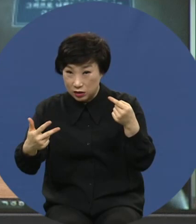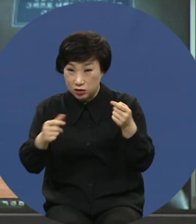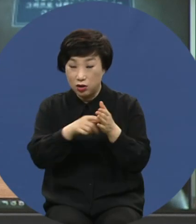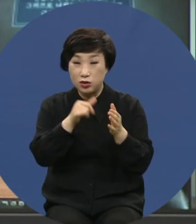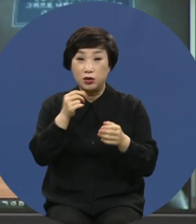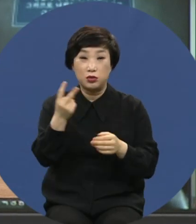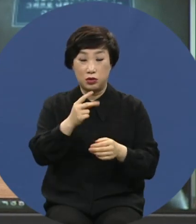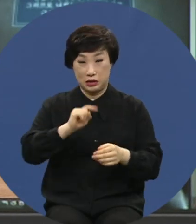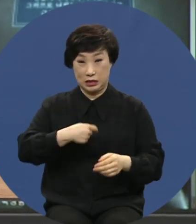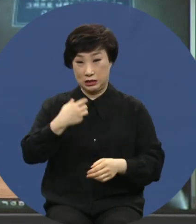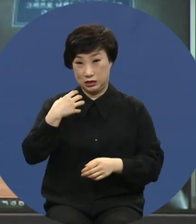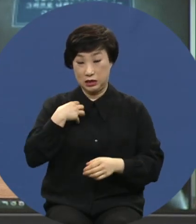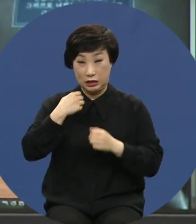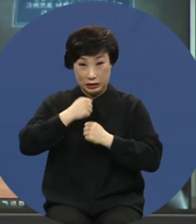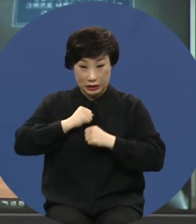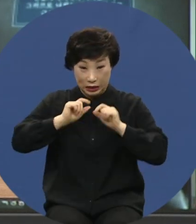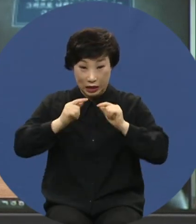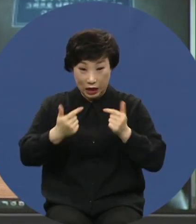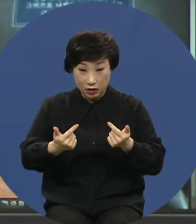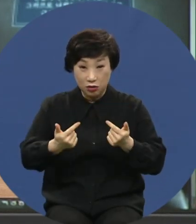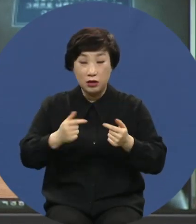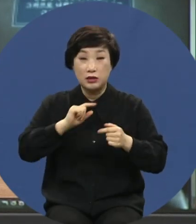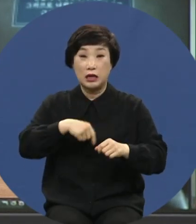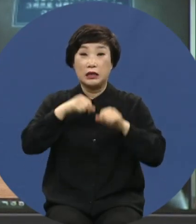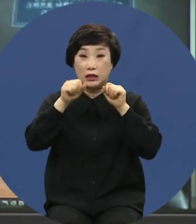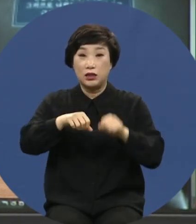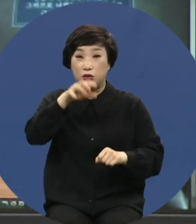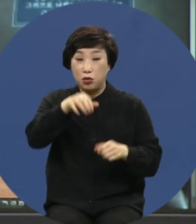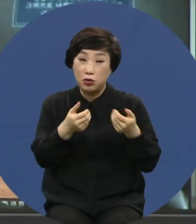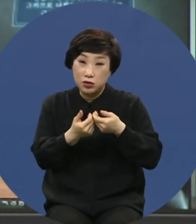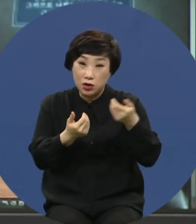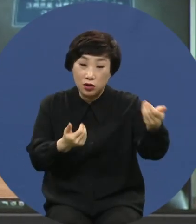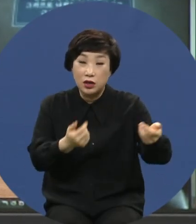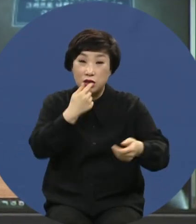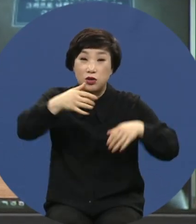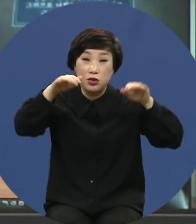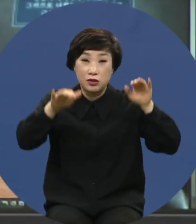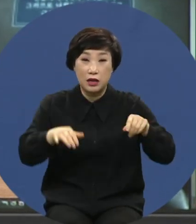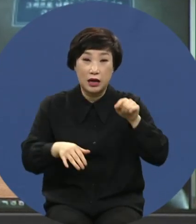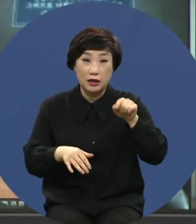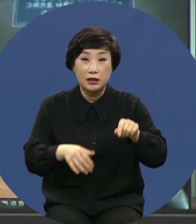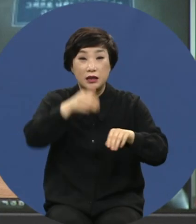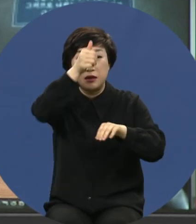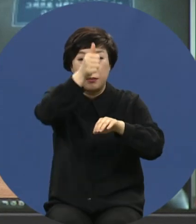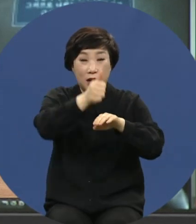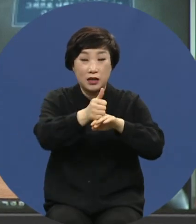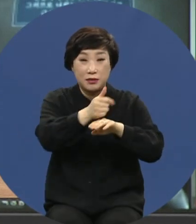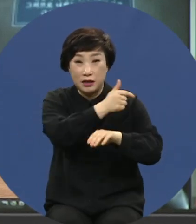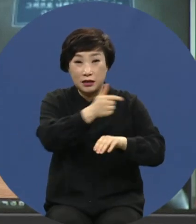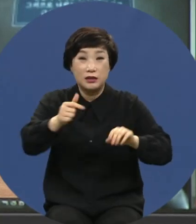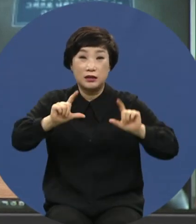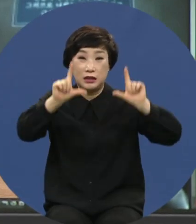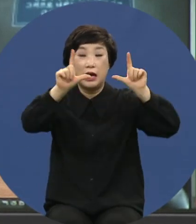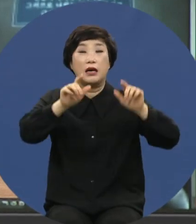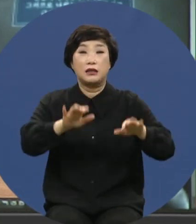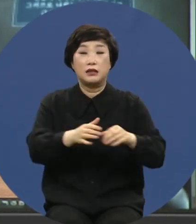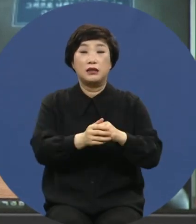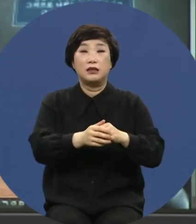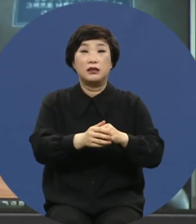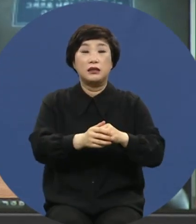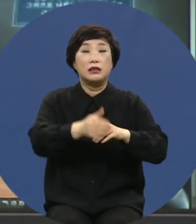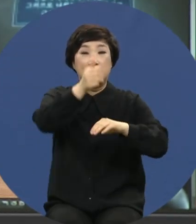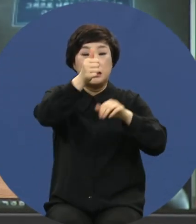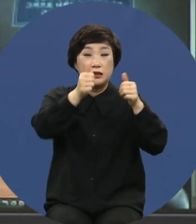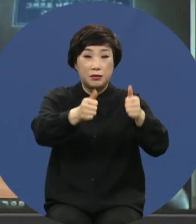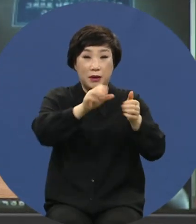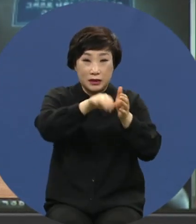자기 주의를 지키지 아니하고 자기 처소를 떠난 천사들을 큰 날의